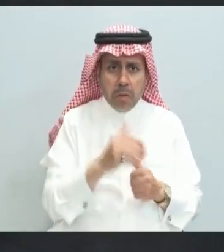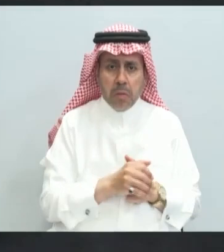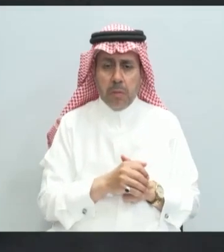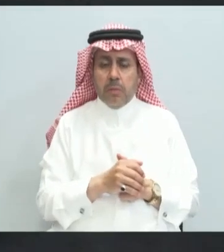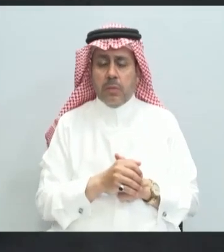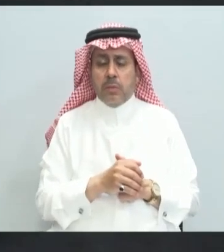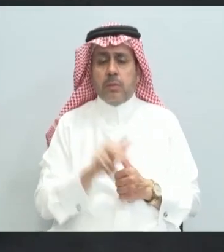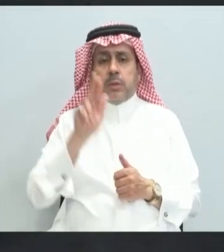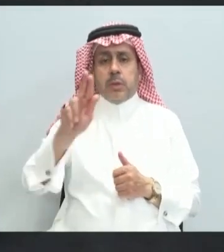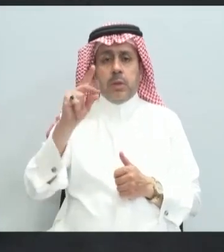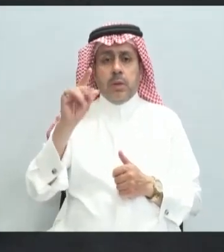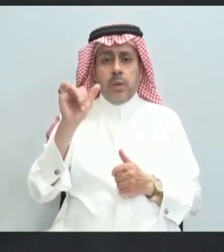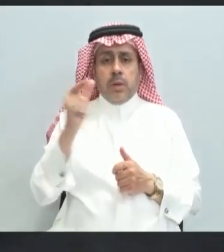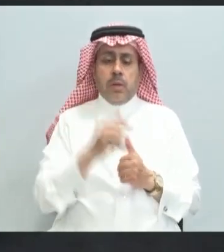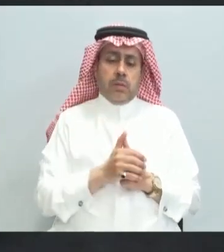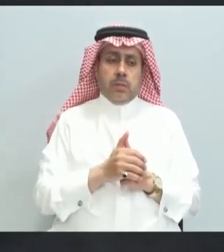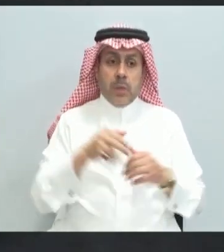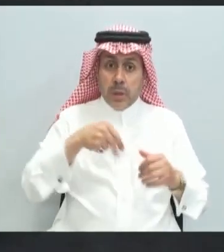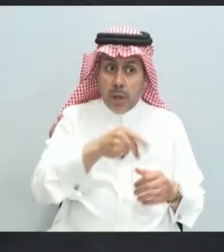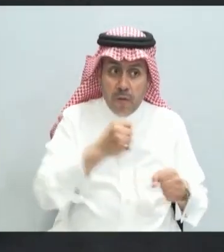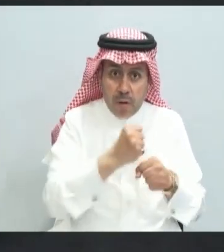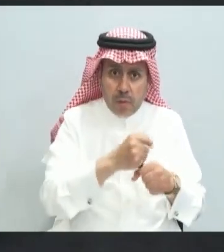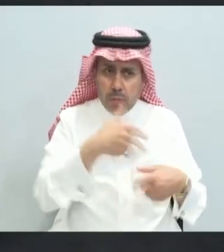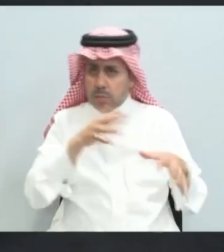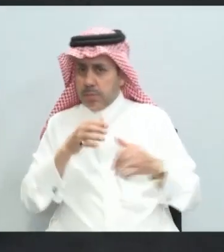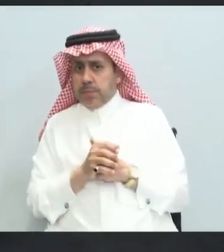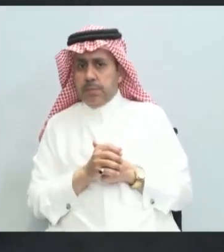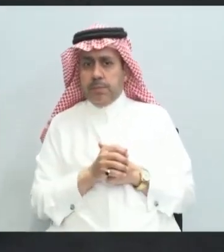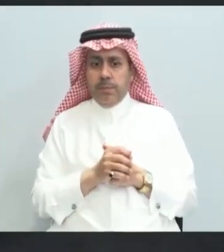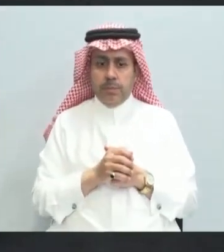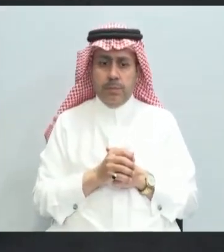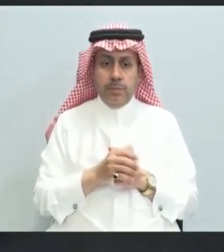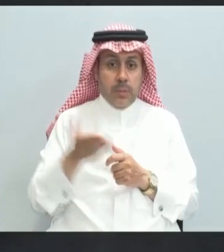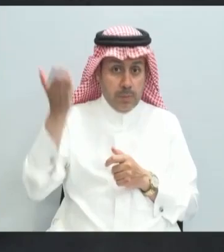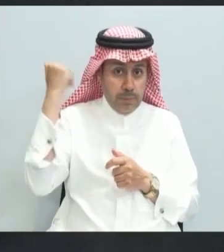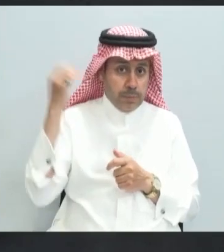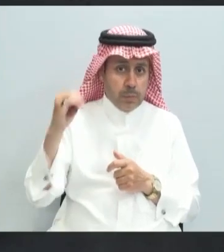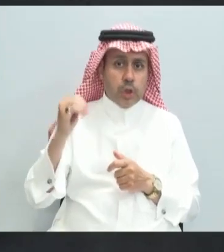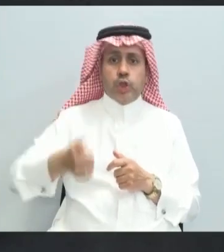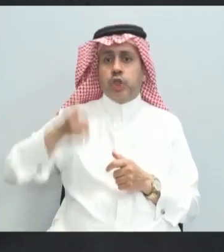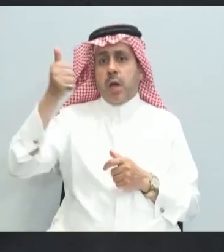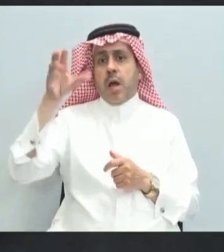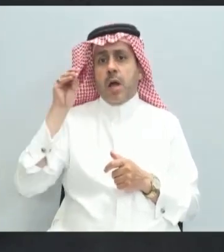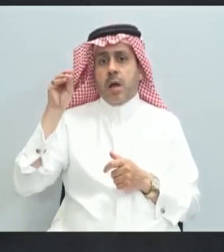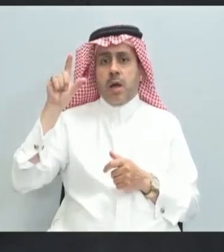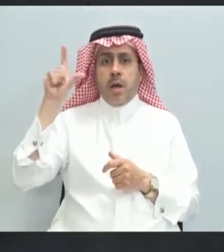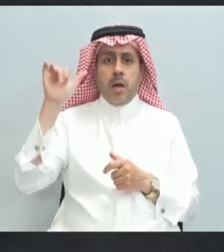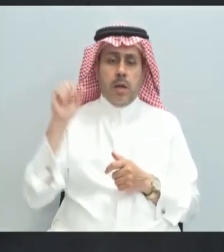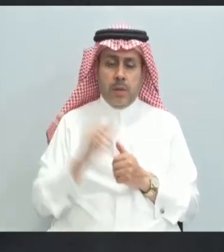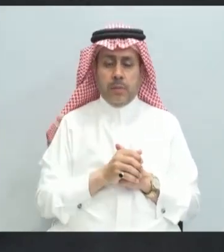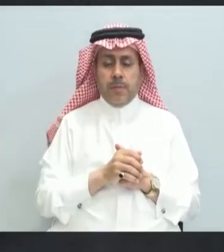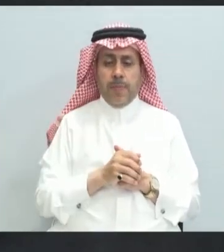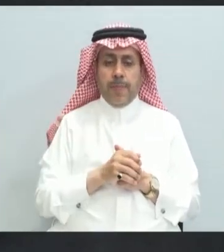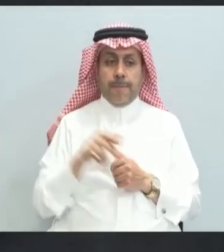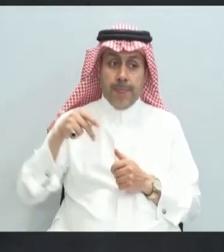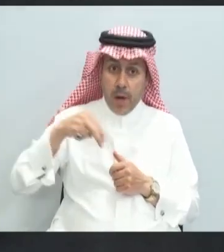سواء كان إقبال أو إدمار، لأن أصلا في الجاهلية كان من التطير أنهم إذا أرادوا